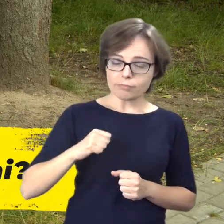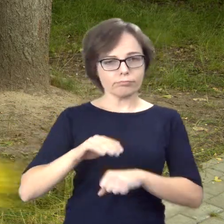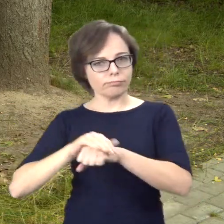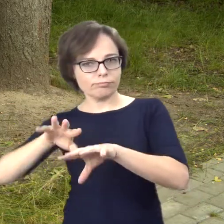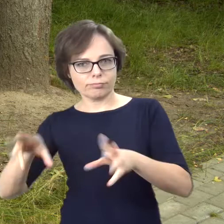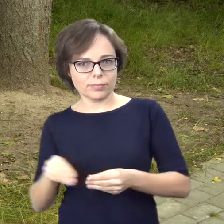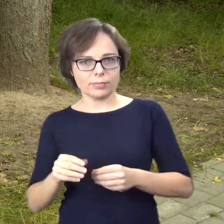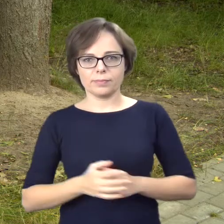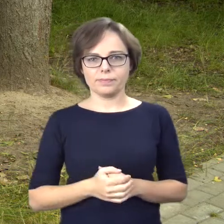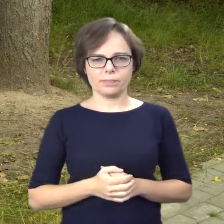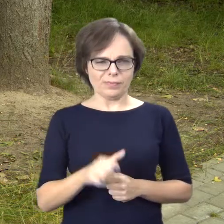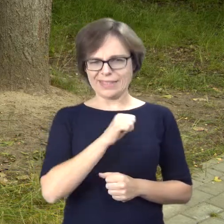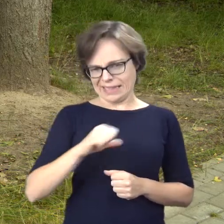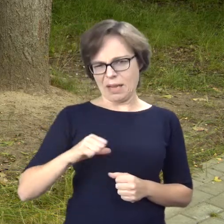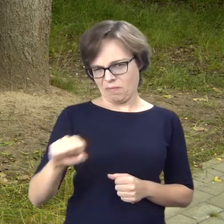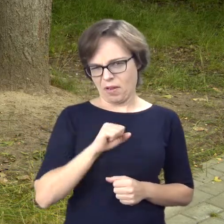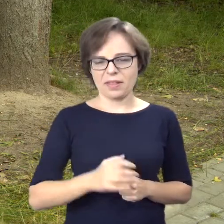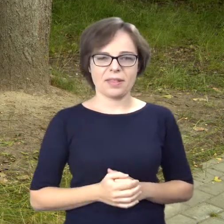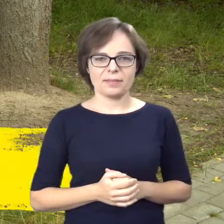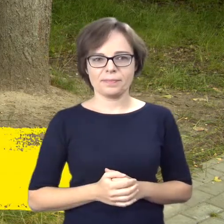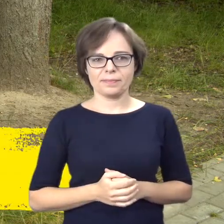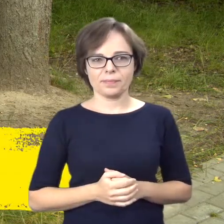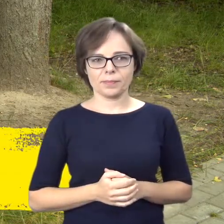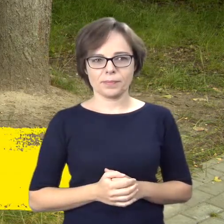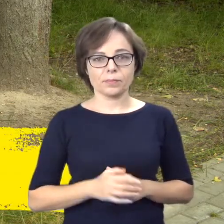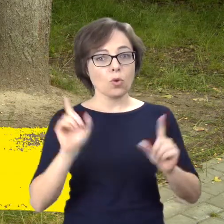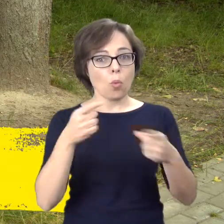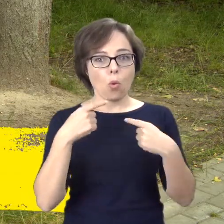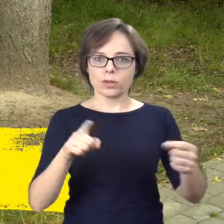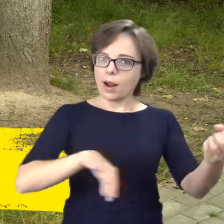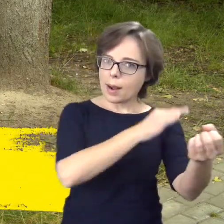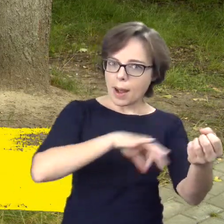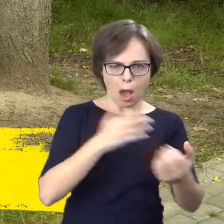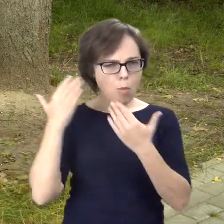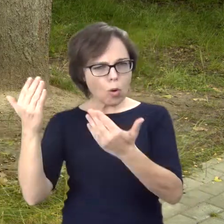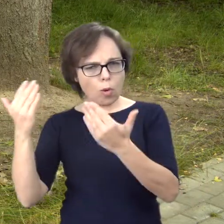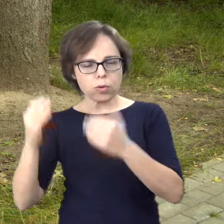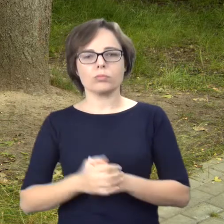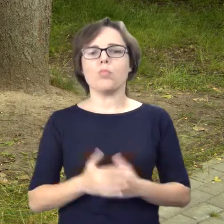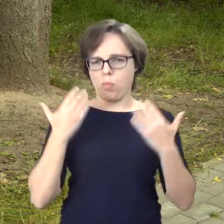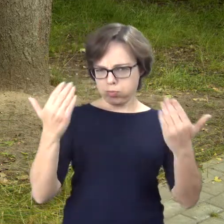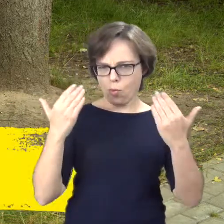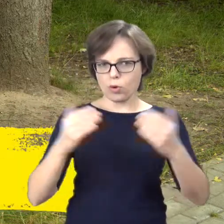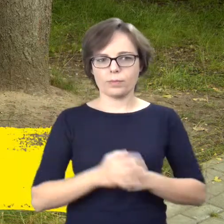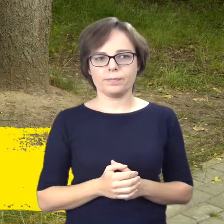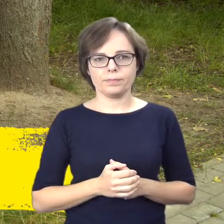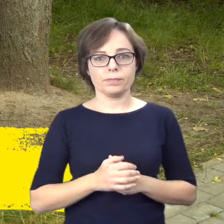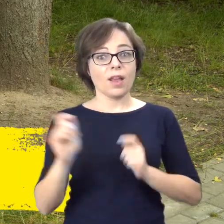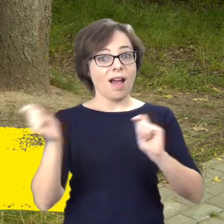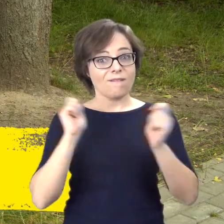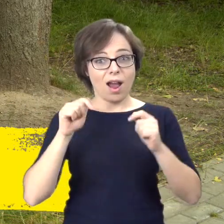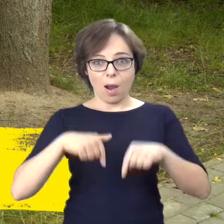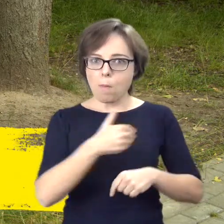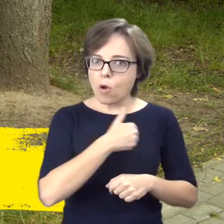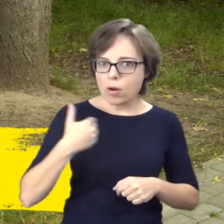przyjaciółmi? A solo są fajne. Muzyka symfoniczna czy techno? Techno. Wakacje w Polsce